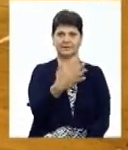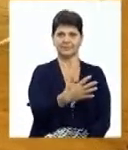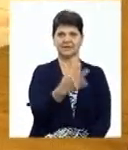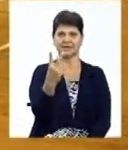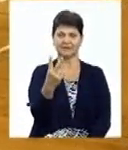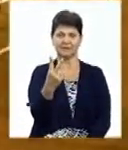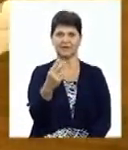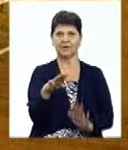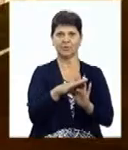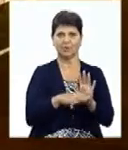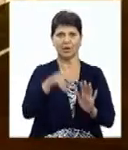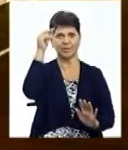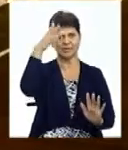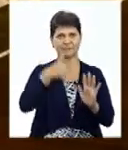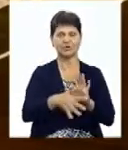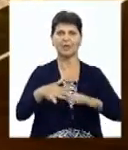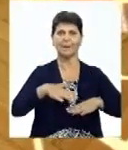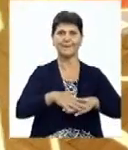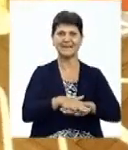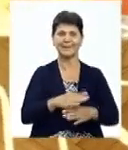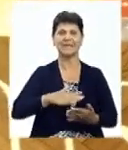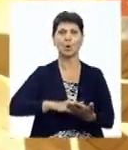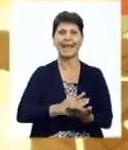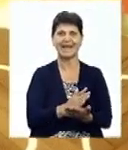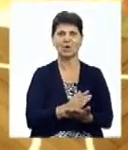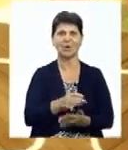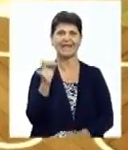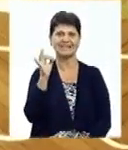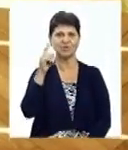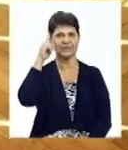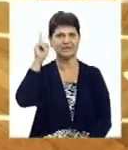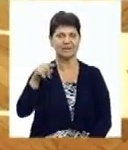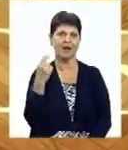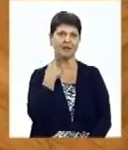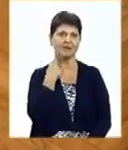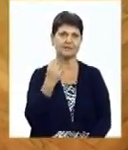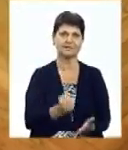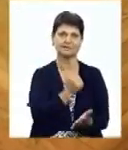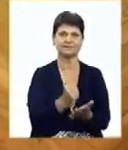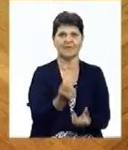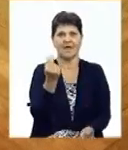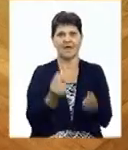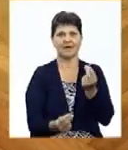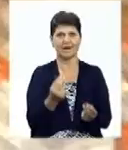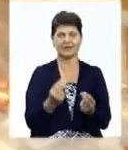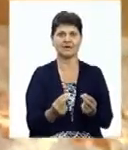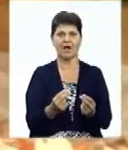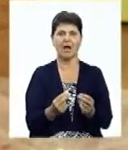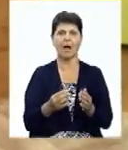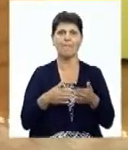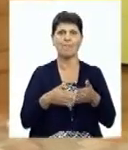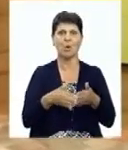завдяки яким діти вивчають математику, географію, історію. Знання англійської можна закріплювати, граючи у морський бій.